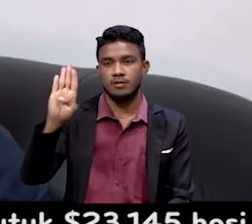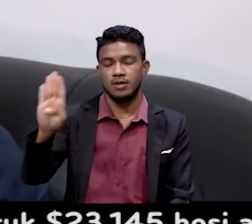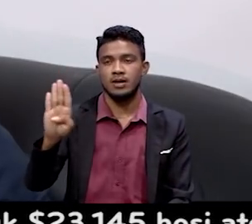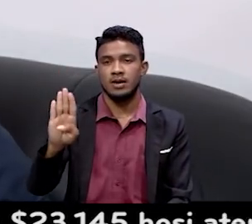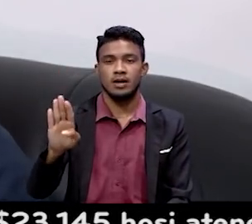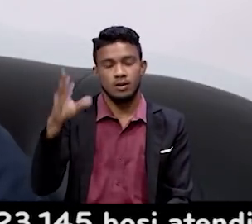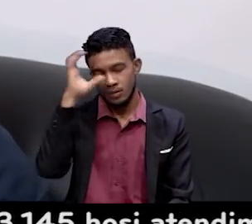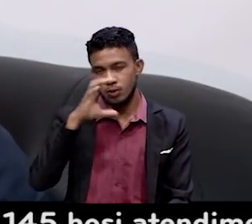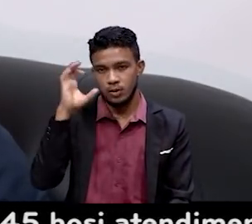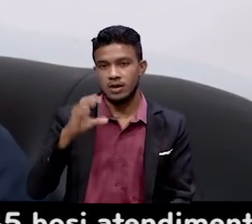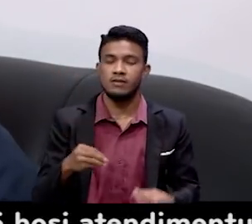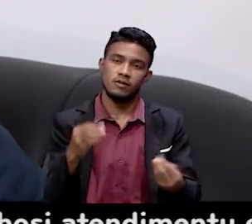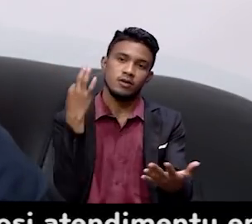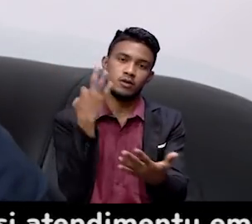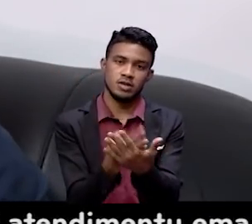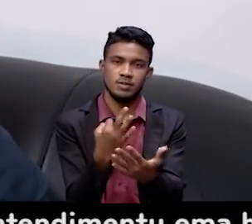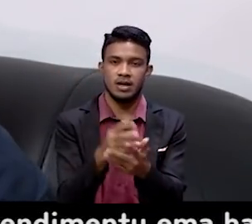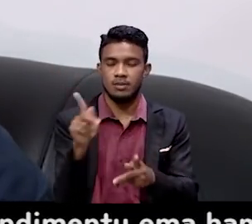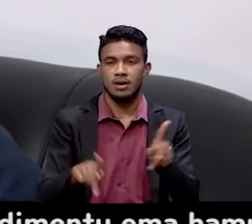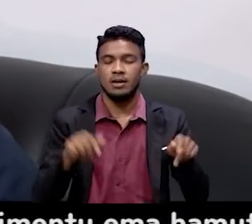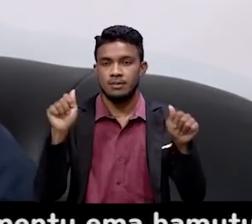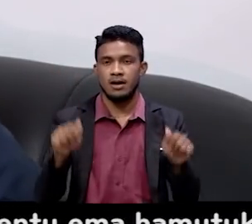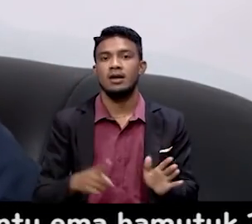ratifika sang osan ruma ba emana be belha tudu